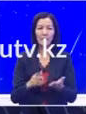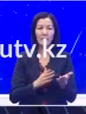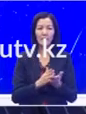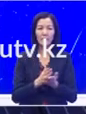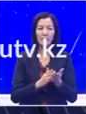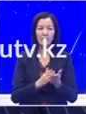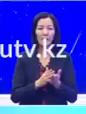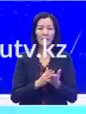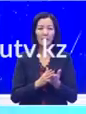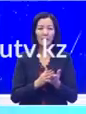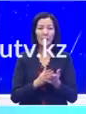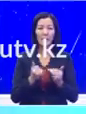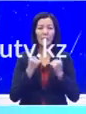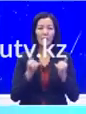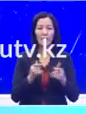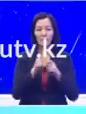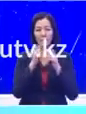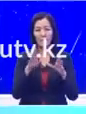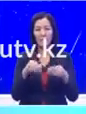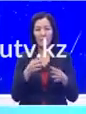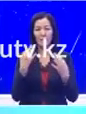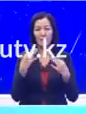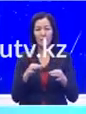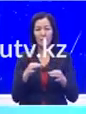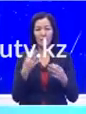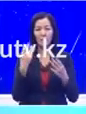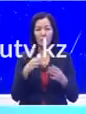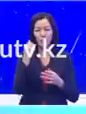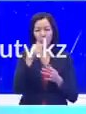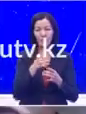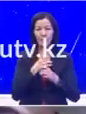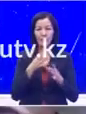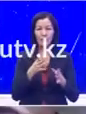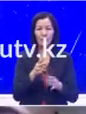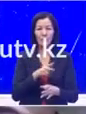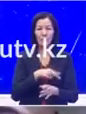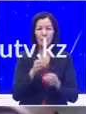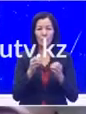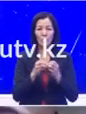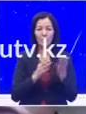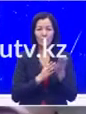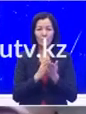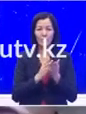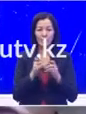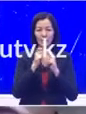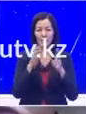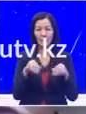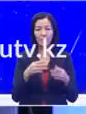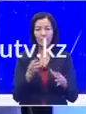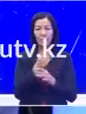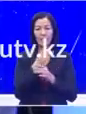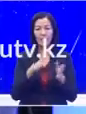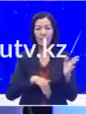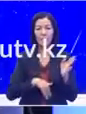мамандарын сахнаға шығарды. Ең алдымен Қазақстан тәуелсіздігіне 30 жыл мерекелік медалін 10 үздік қызметкерге тақты. Мәдениет саласының